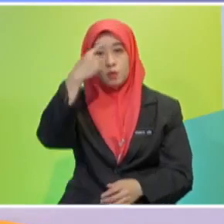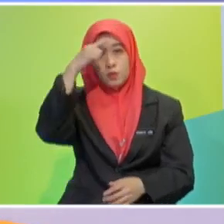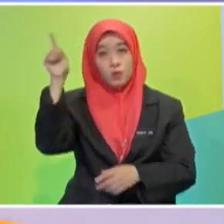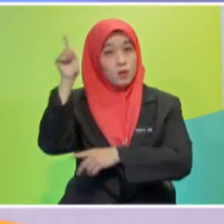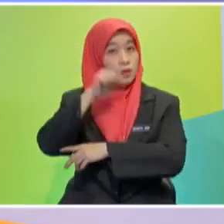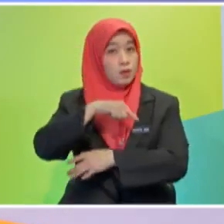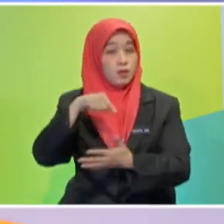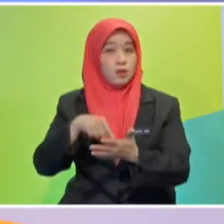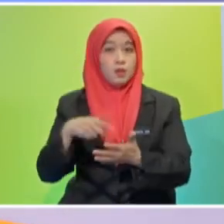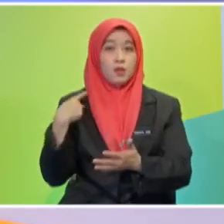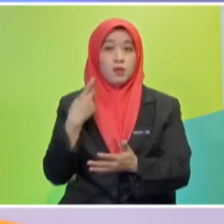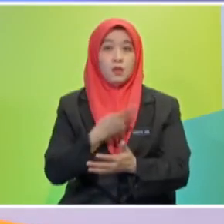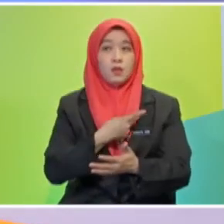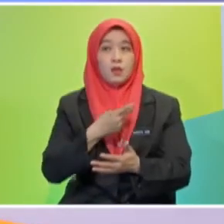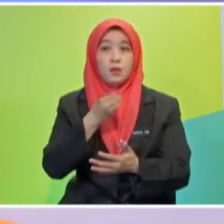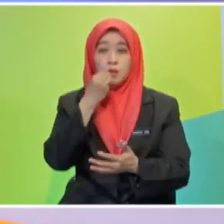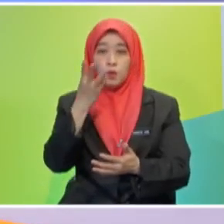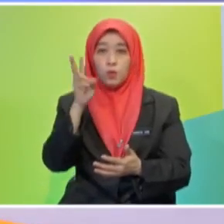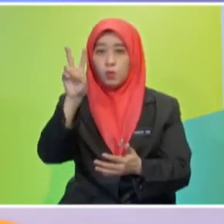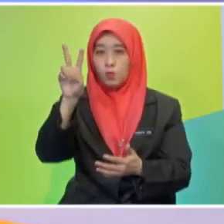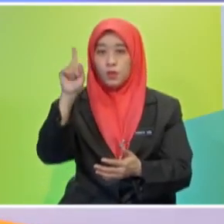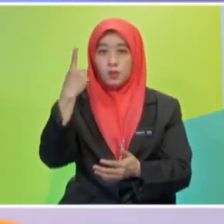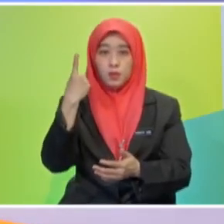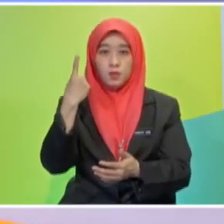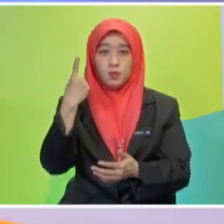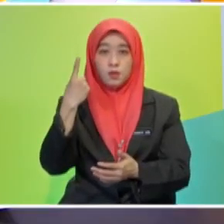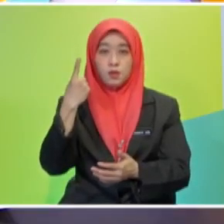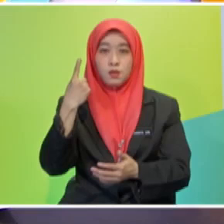kita akan hanya sentuh 2 sahaja. Okey.